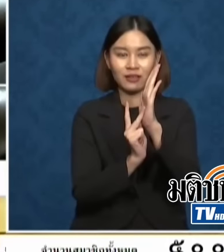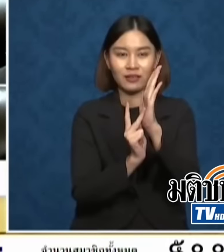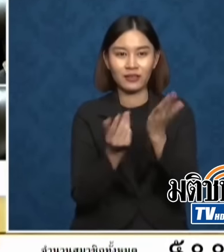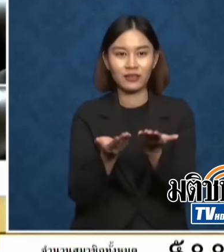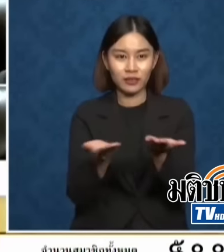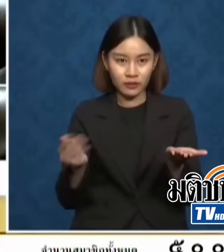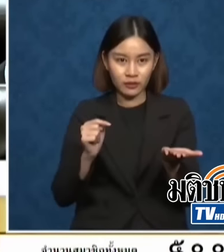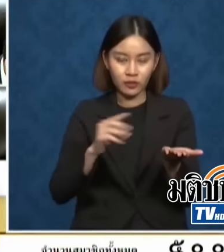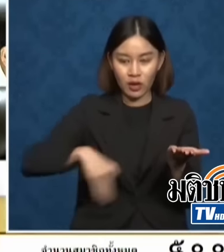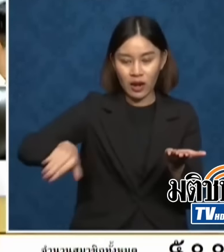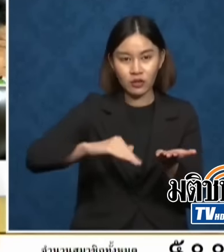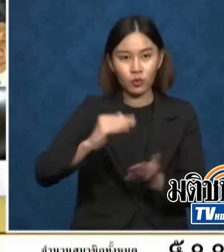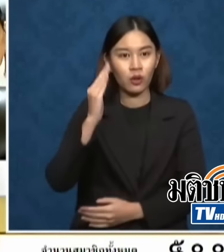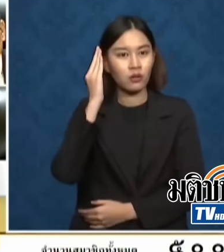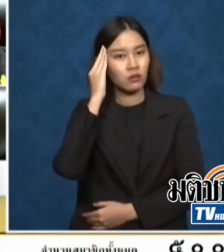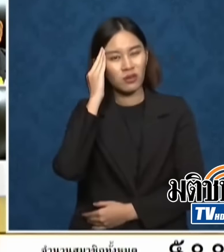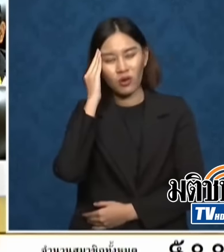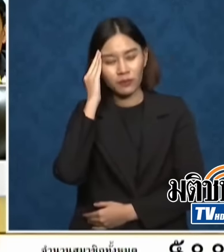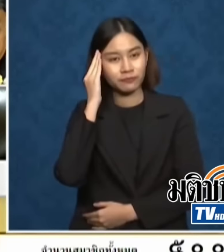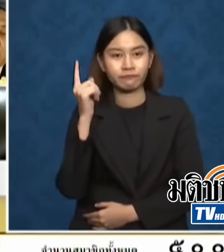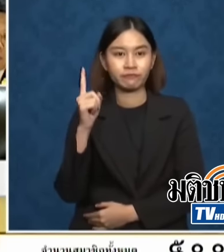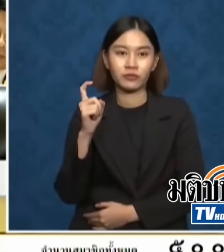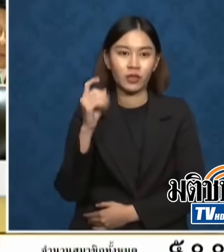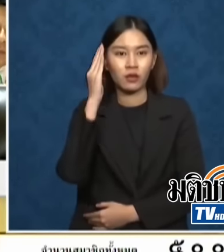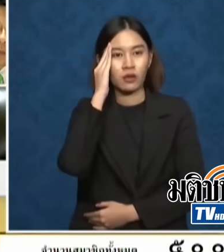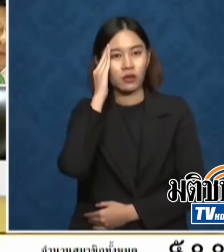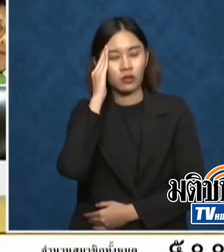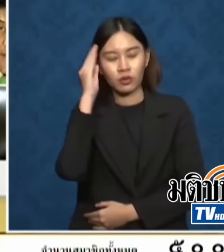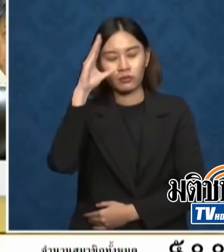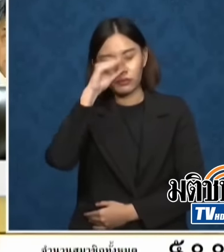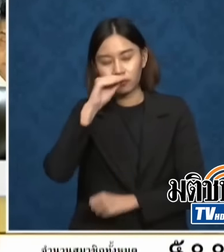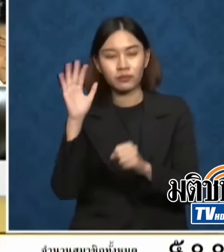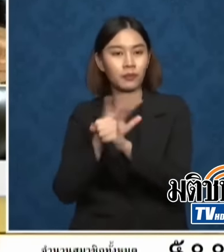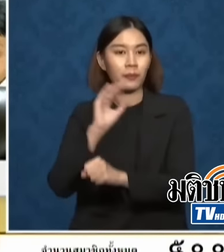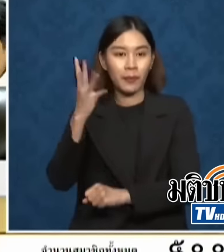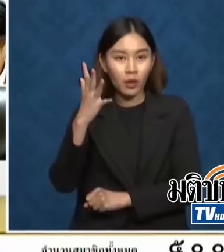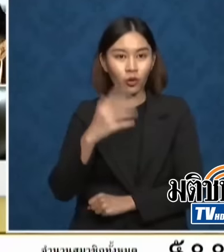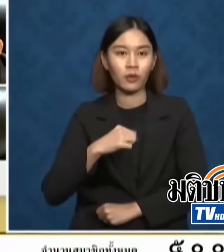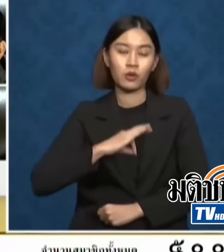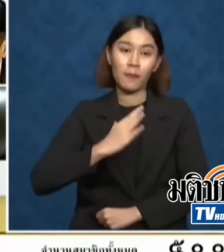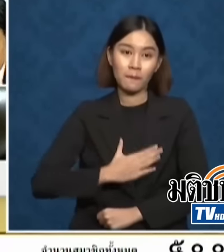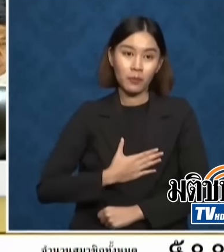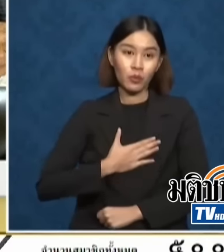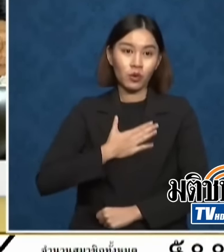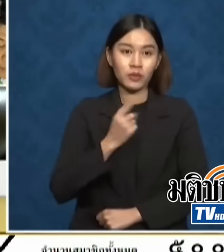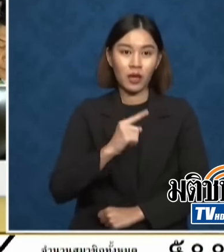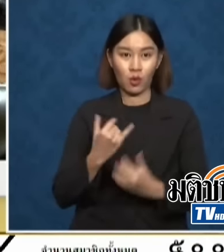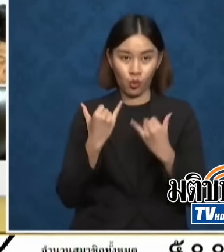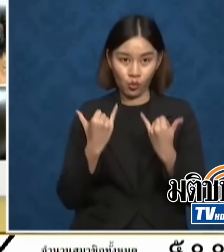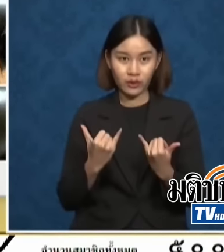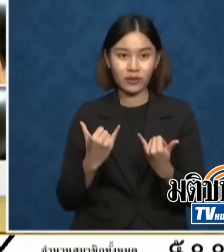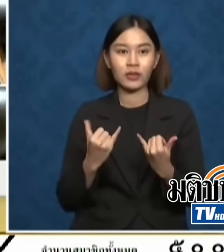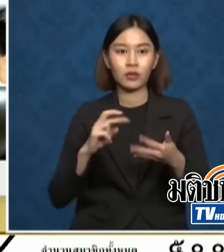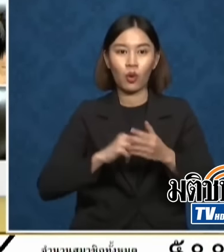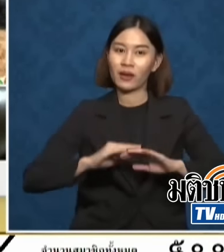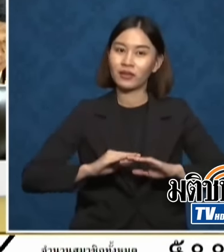ให้พวกเขานอนไม่หลับหลับก็หลับไม่สนิทครับและจงภูมิใจครับว่าวันนี้เราเข้าไปปลดโ